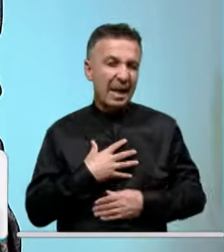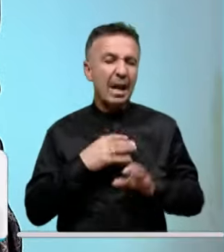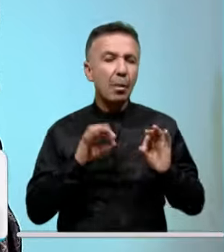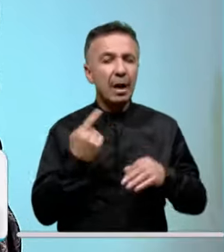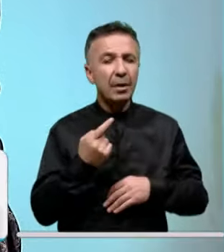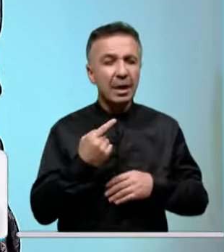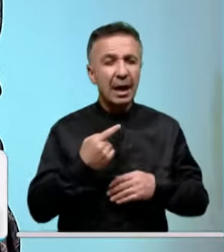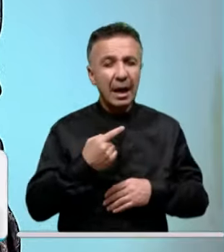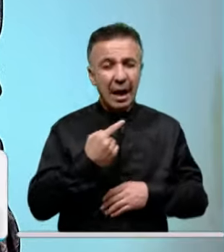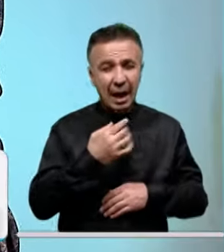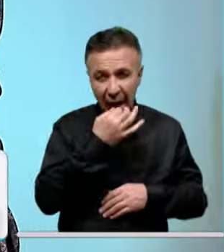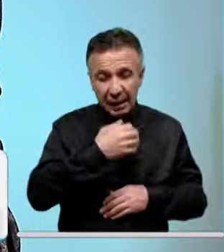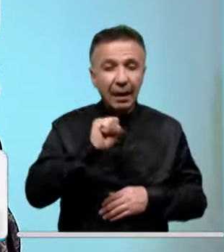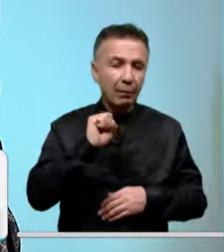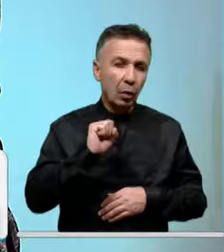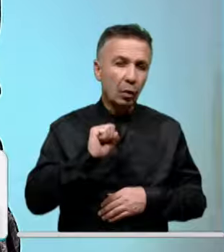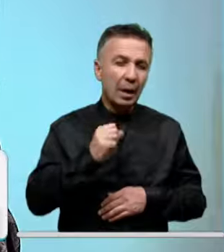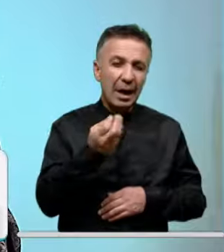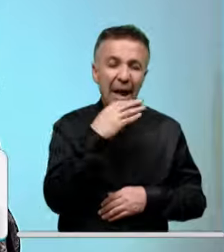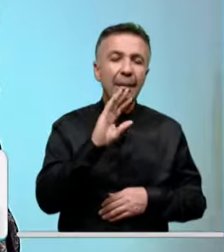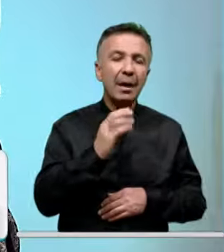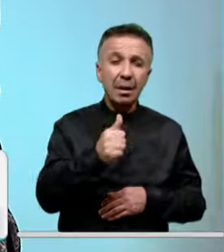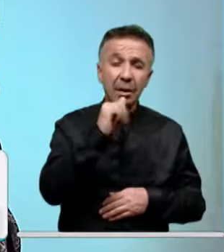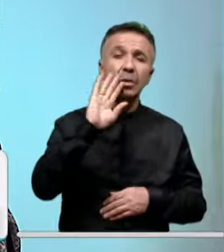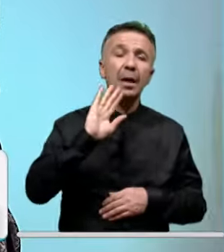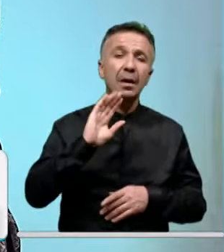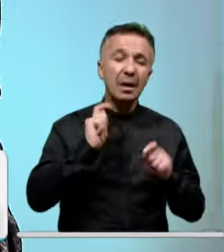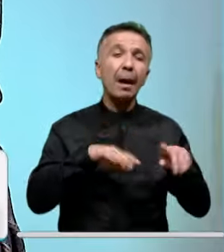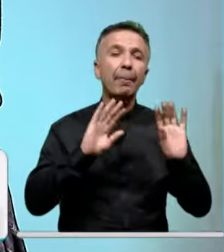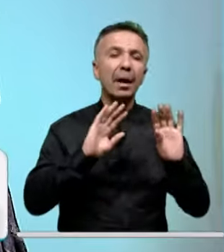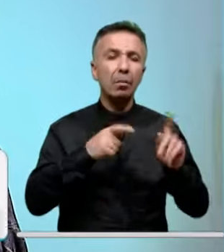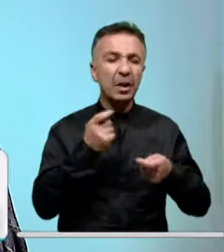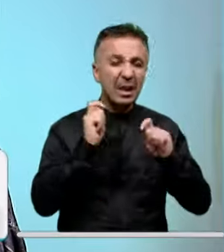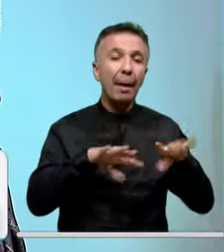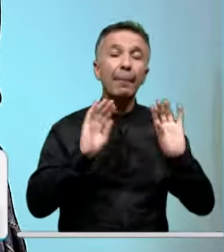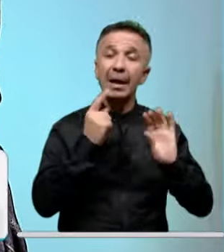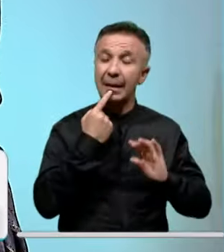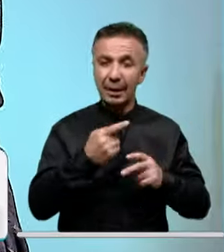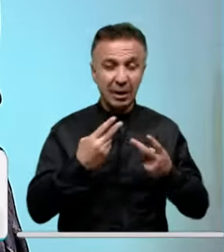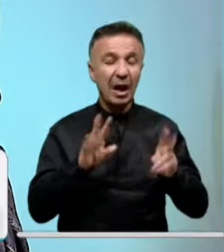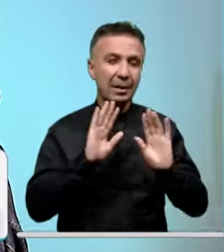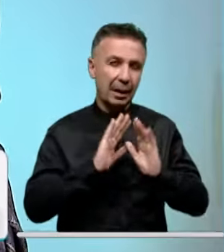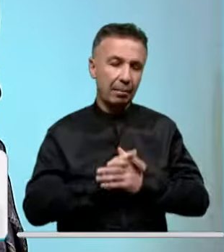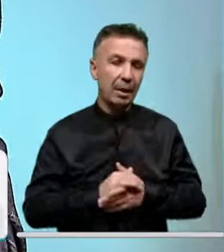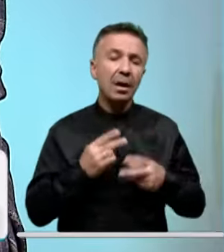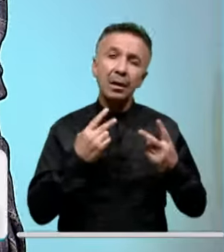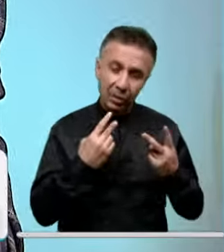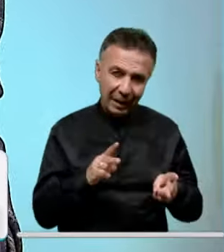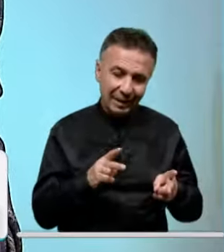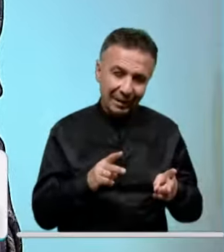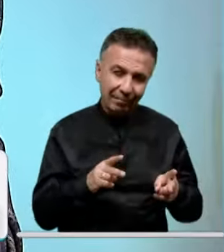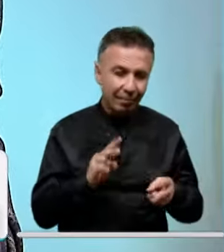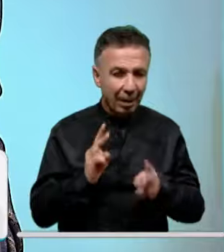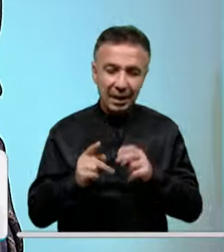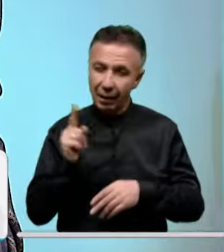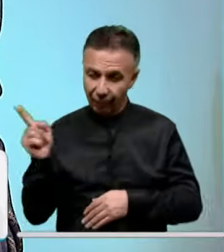şeye izin vermiyor. Yapmayın, yemeyin, içmeyin, bu işe bulaşmayın demektir caiz değil. Caiz ise bazen